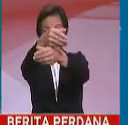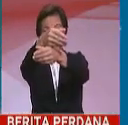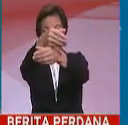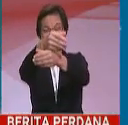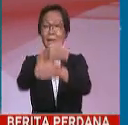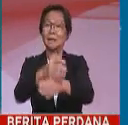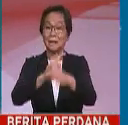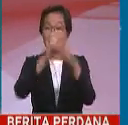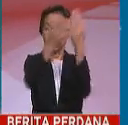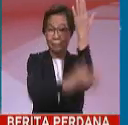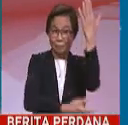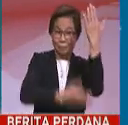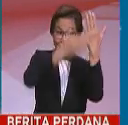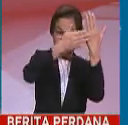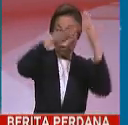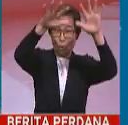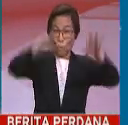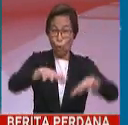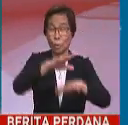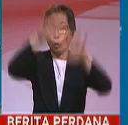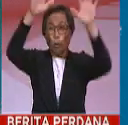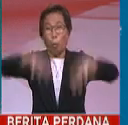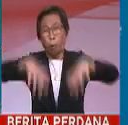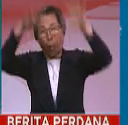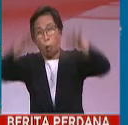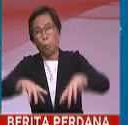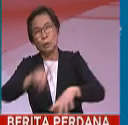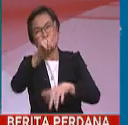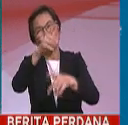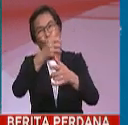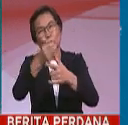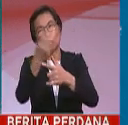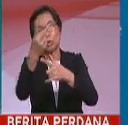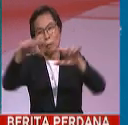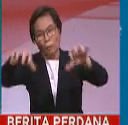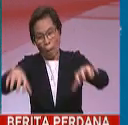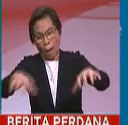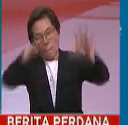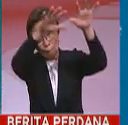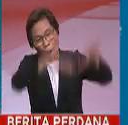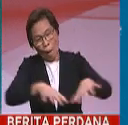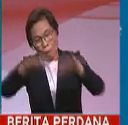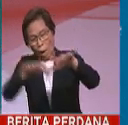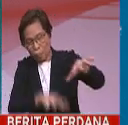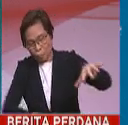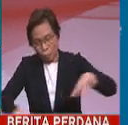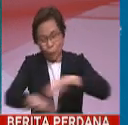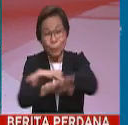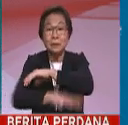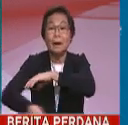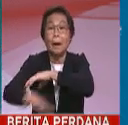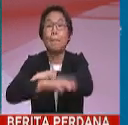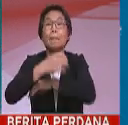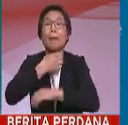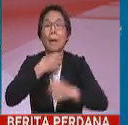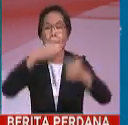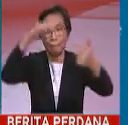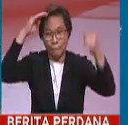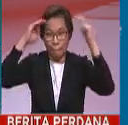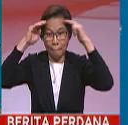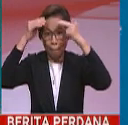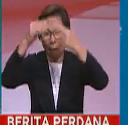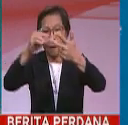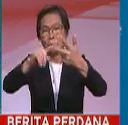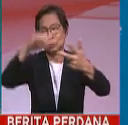Di semenanjung Malaysia, hujan berserta ribut petir di 1-2 tempat kini berlaku di sekitar negeri Perak, negeri Pahang